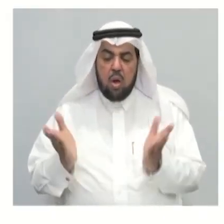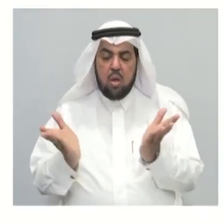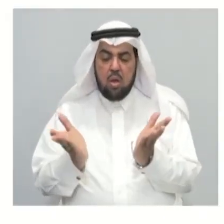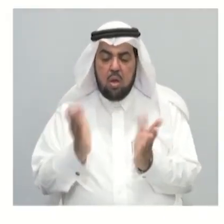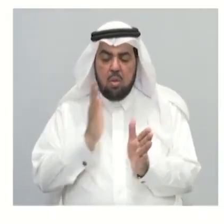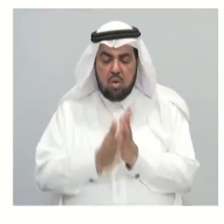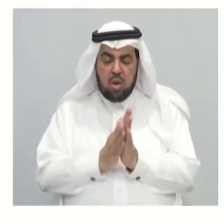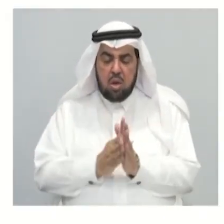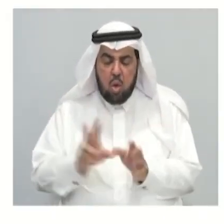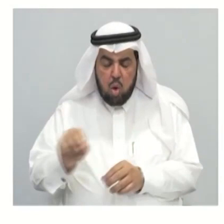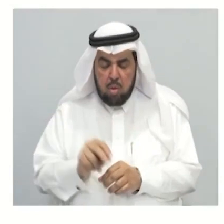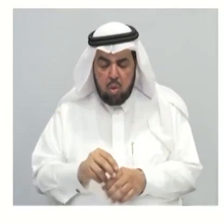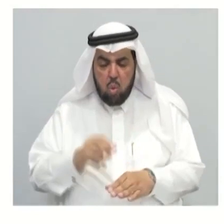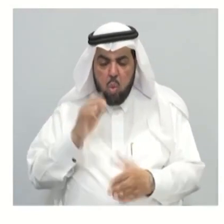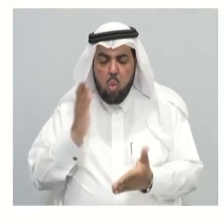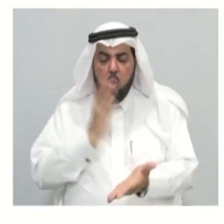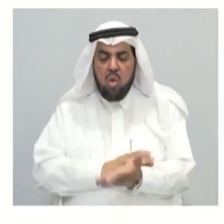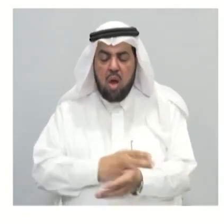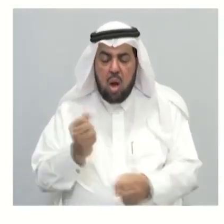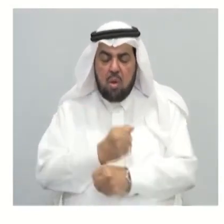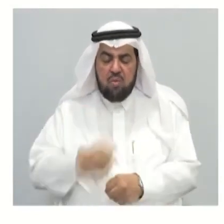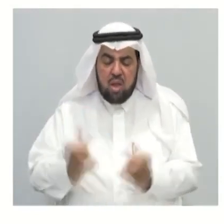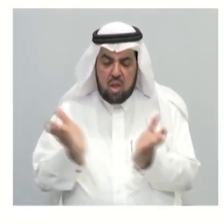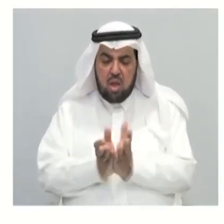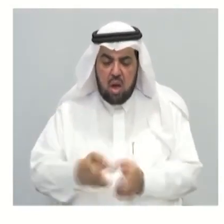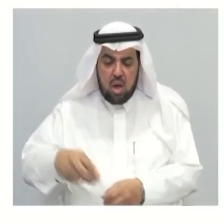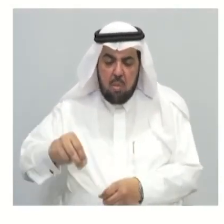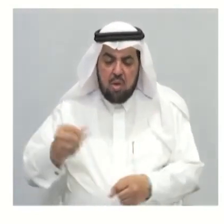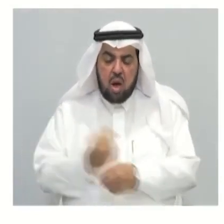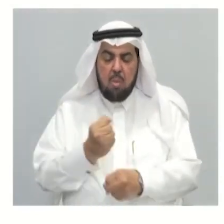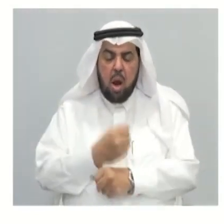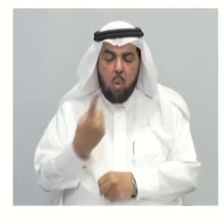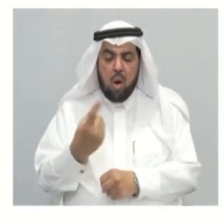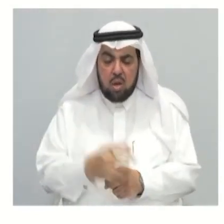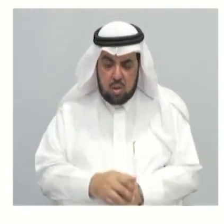ونماذج وتقارير الاعمال في درس نماذج الاعمال